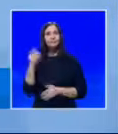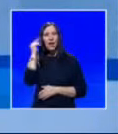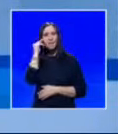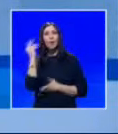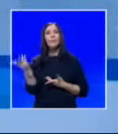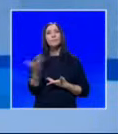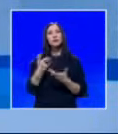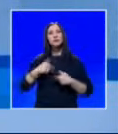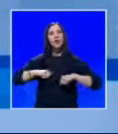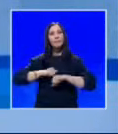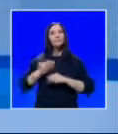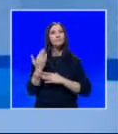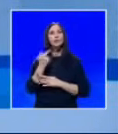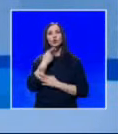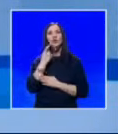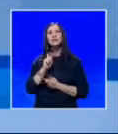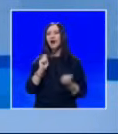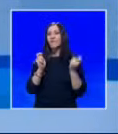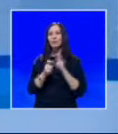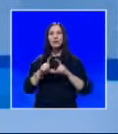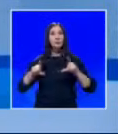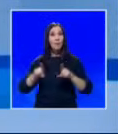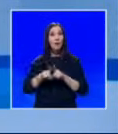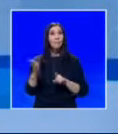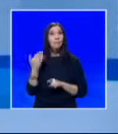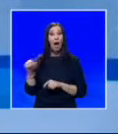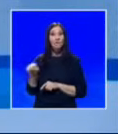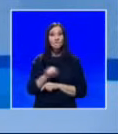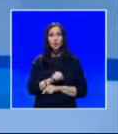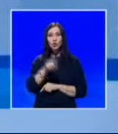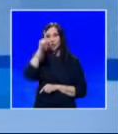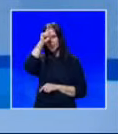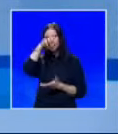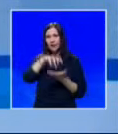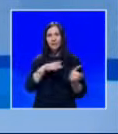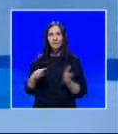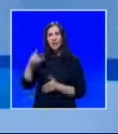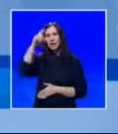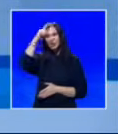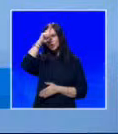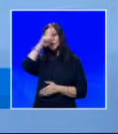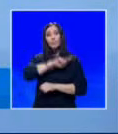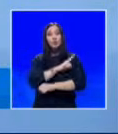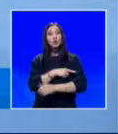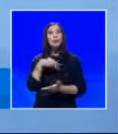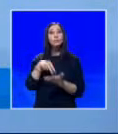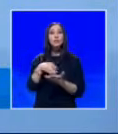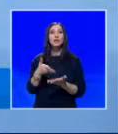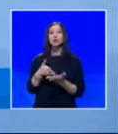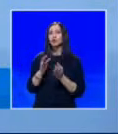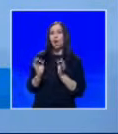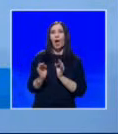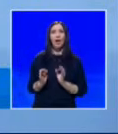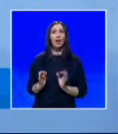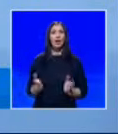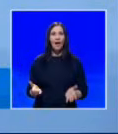преговори за кабинет преди години с реформаторския блок отново бяха водени от женски екип. Жените са в много по-силна позиция, защото те са елегантни, те